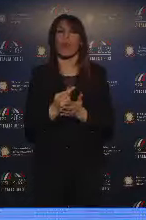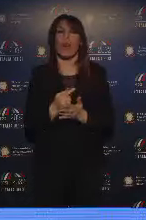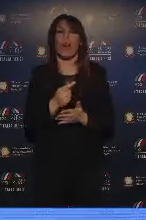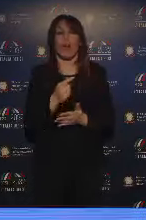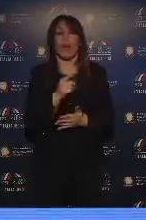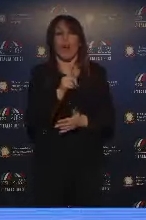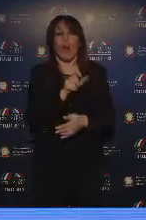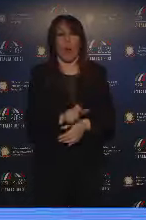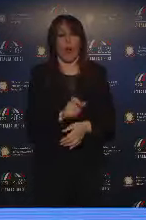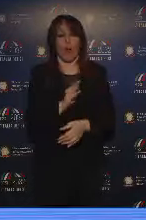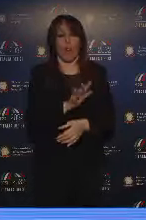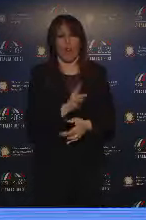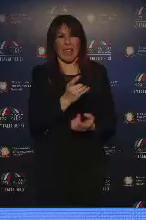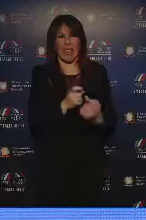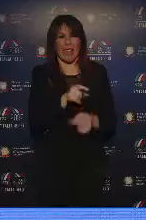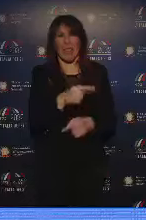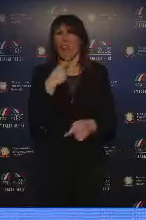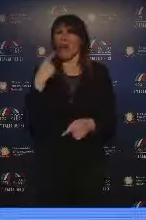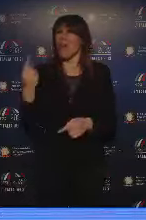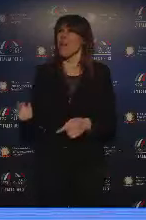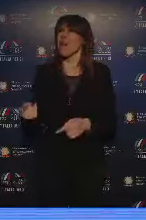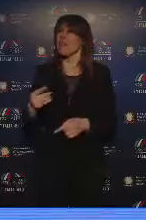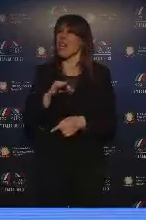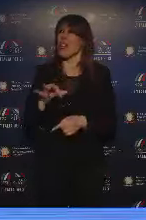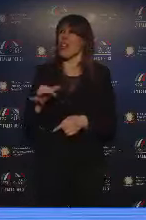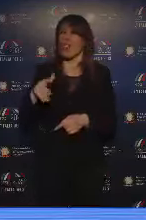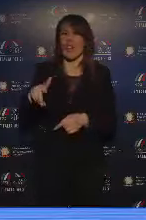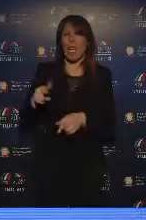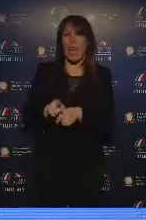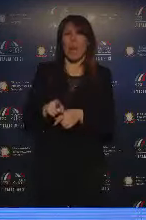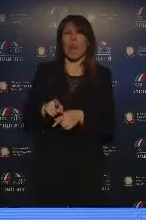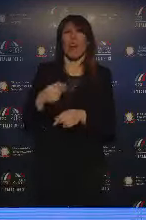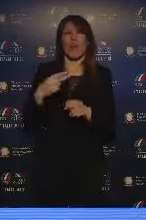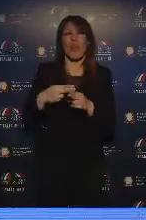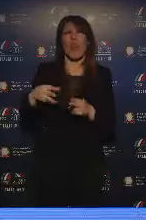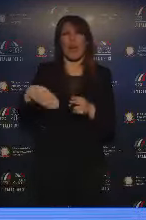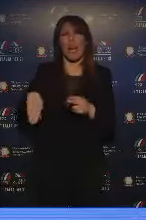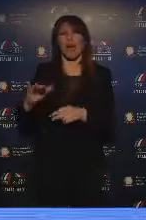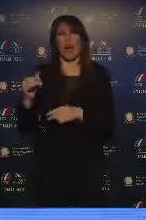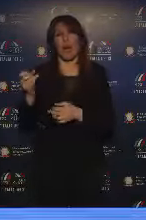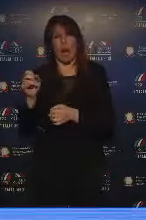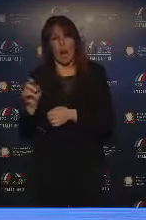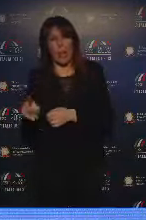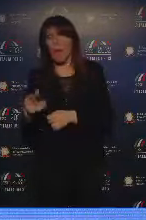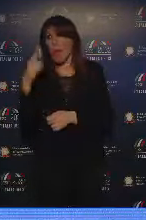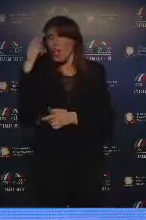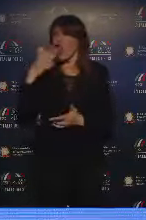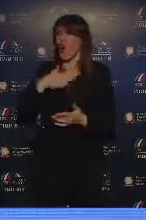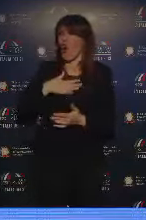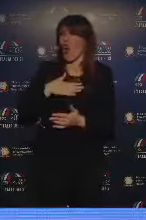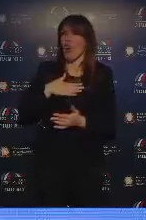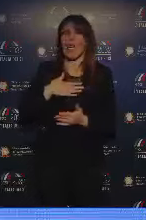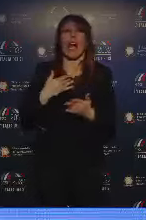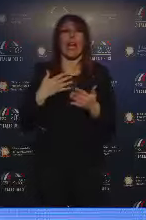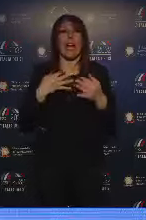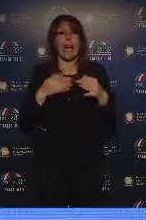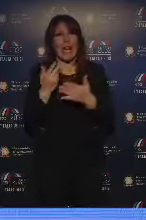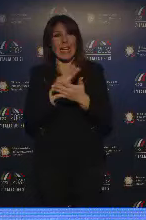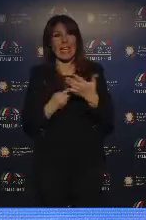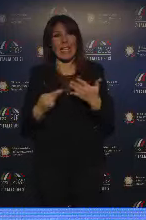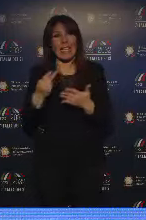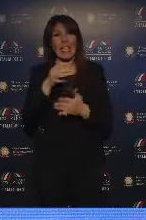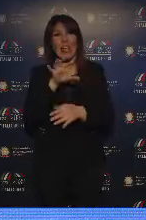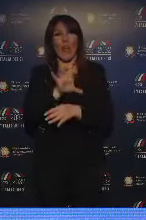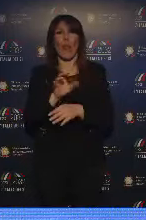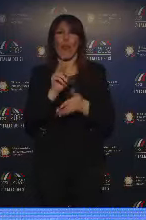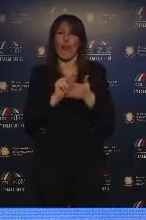Salerno Regio Calabria sta facendo la Roma Napoli Bari Ricordatevi anche di noi e quindi sulla cartina geografica che ho in ufficio